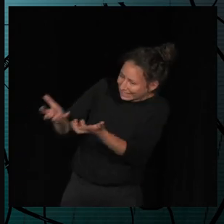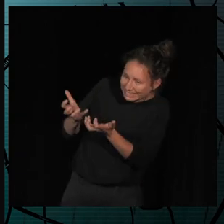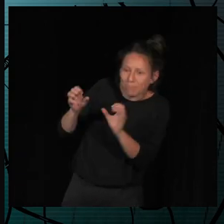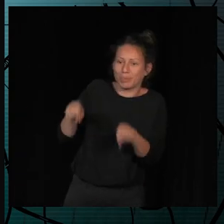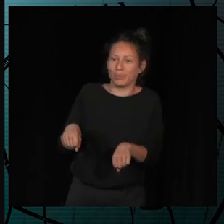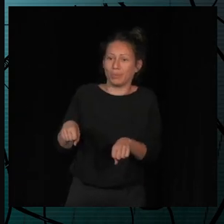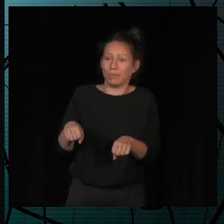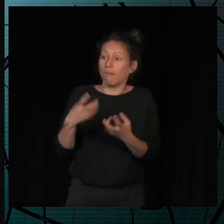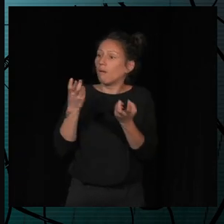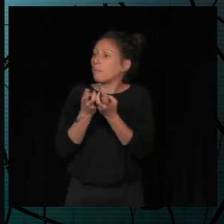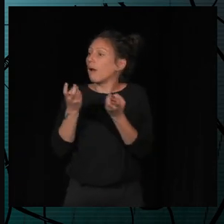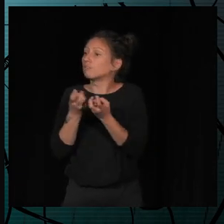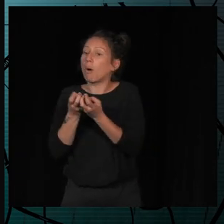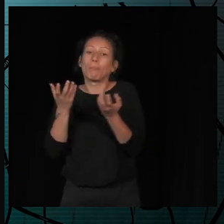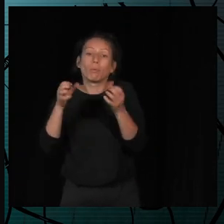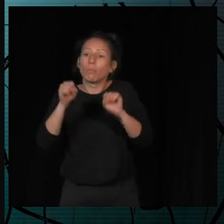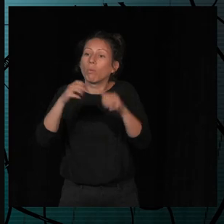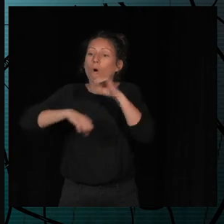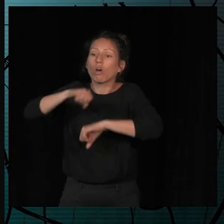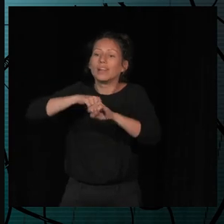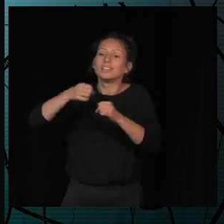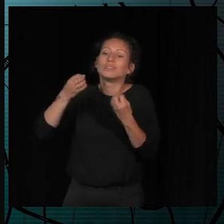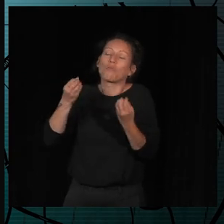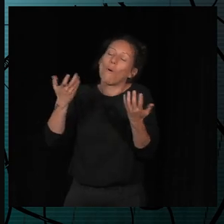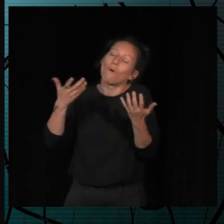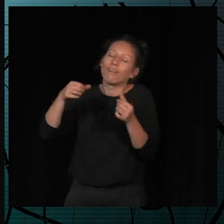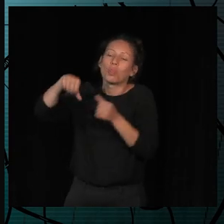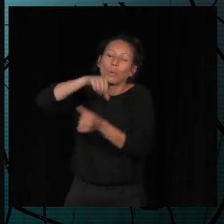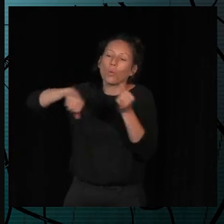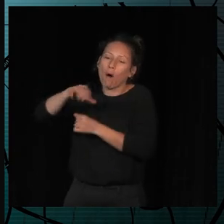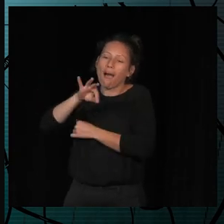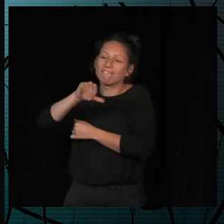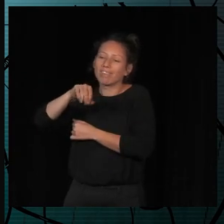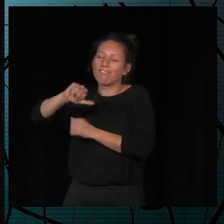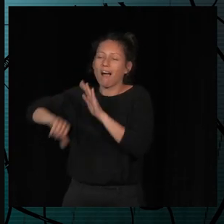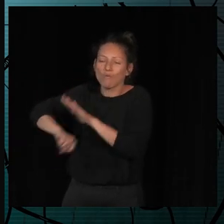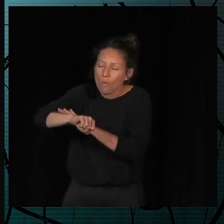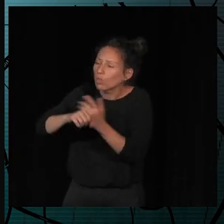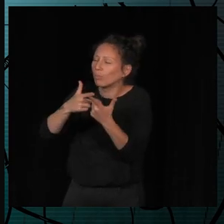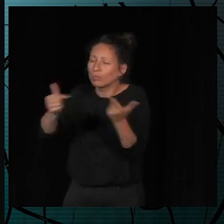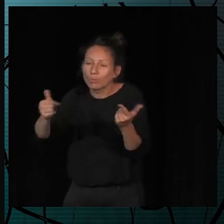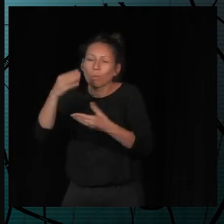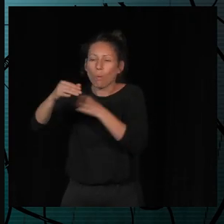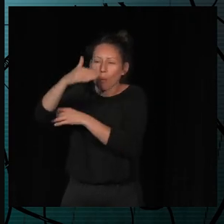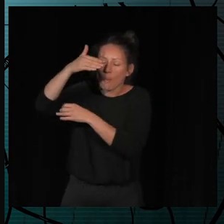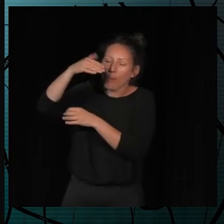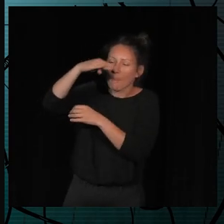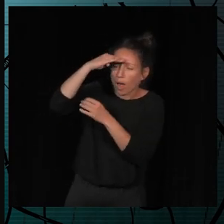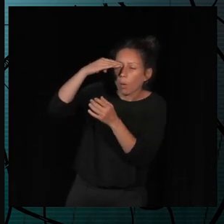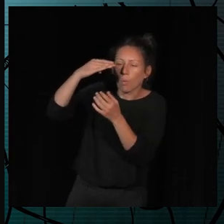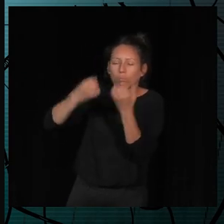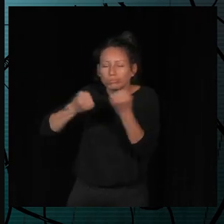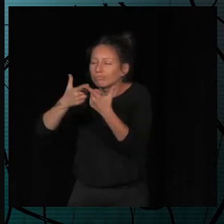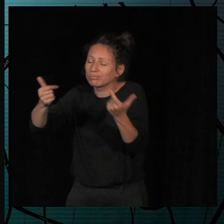avec un tournoi FIFA parce que clairement c'est ce qui va marcher ou ou smatch Bros ou autre et de les emmener sur des petites pépites de jeux vidéo